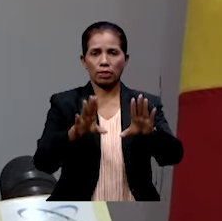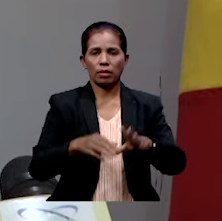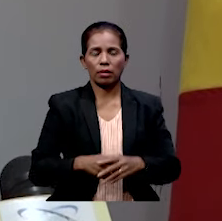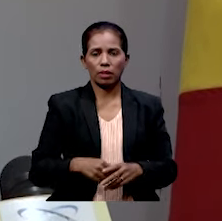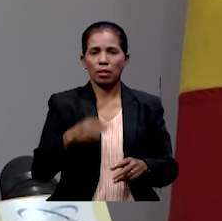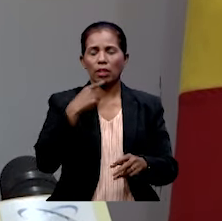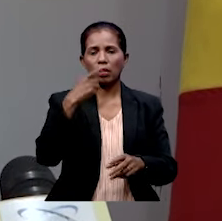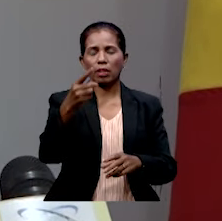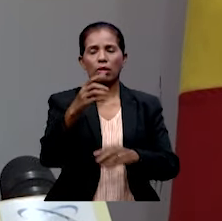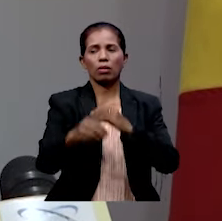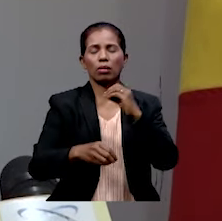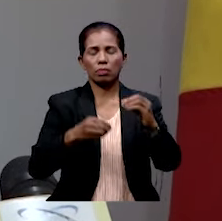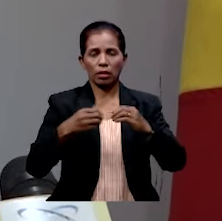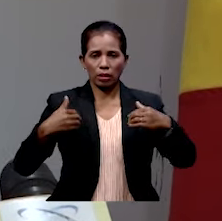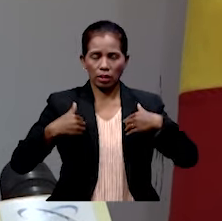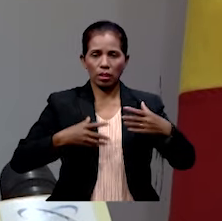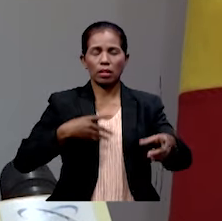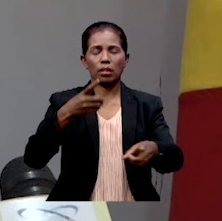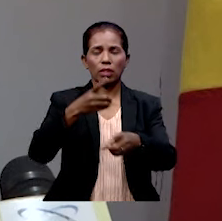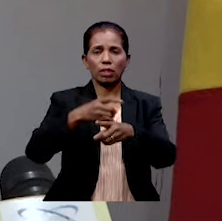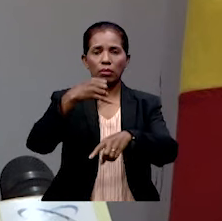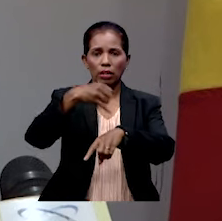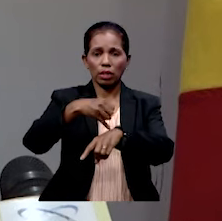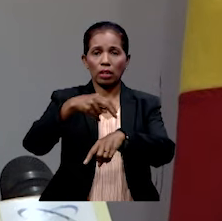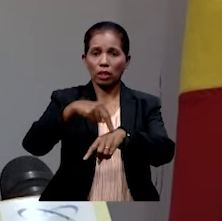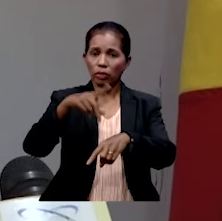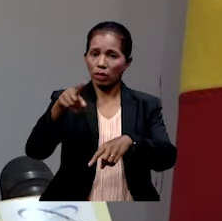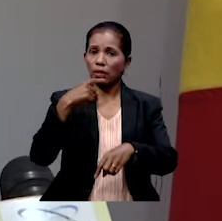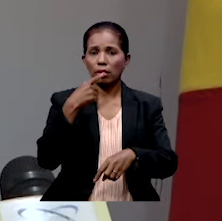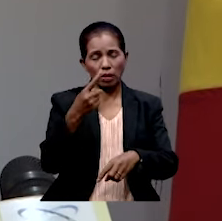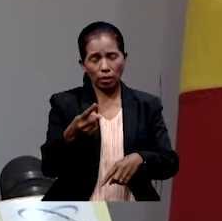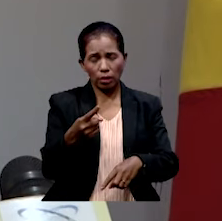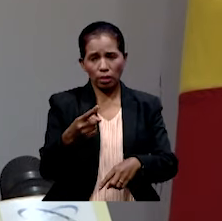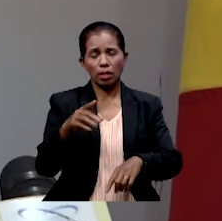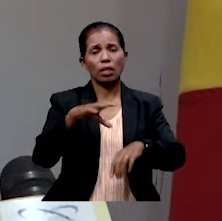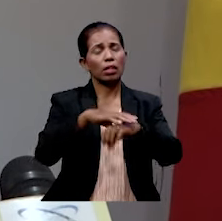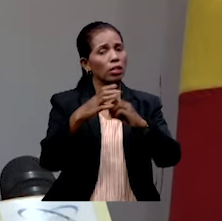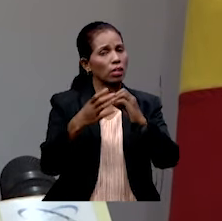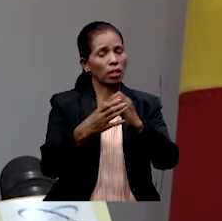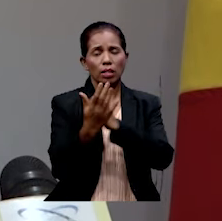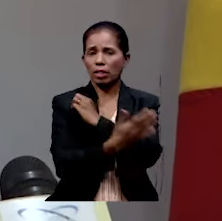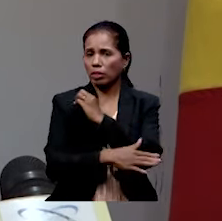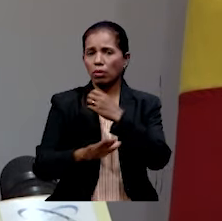dien kata imos direito internacional dien kata rai hutu hutu.